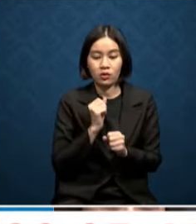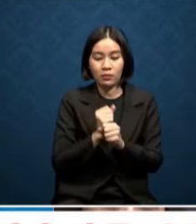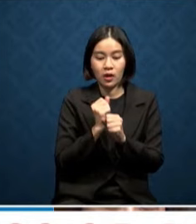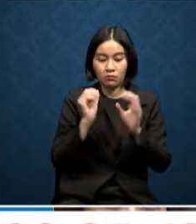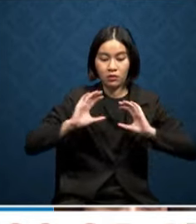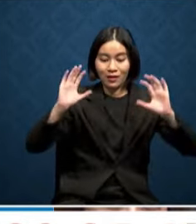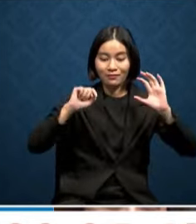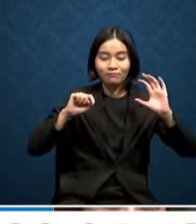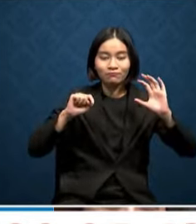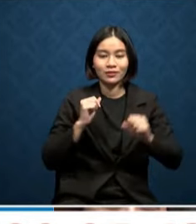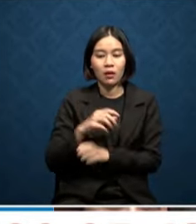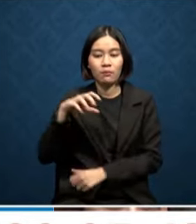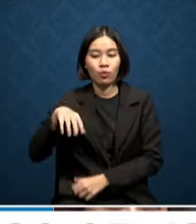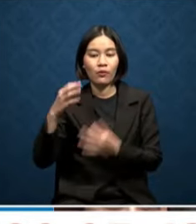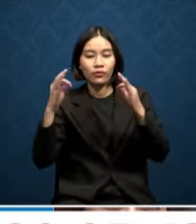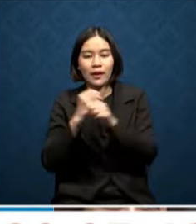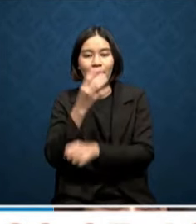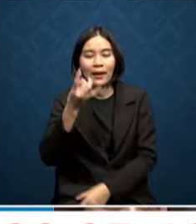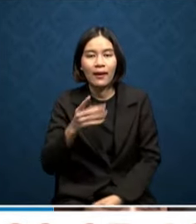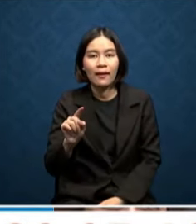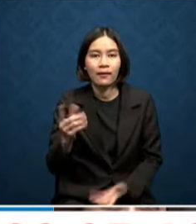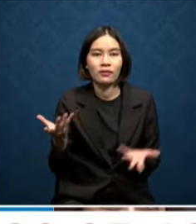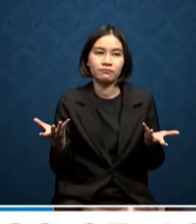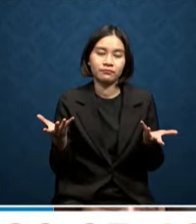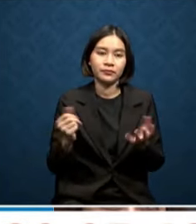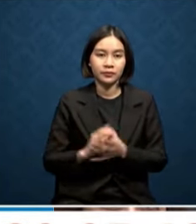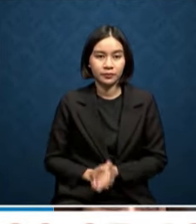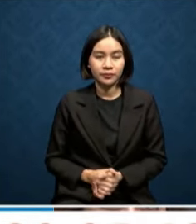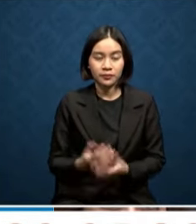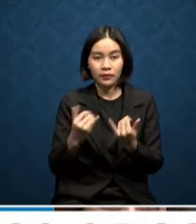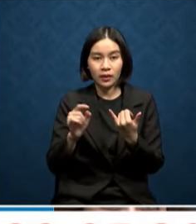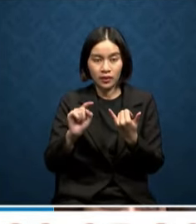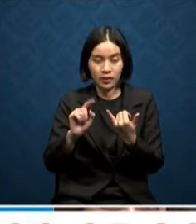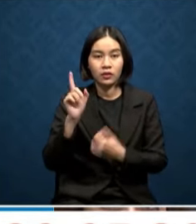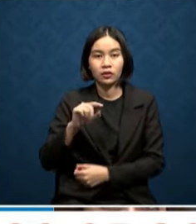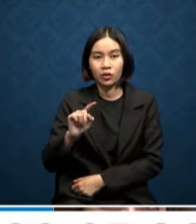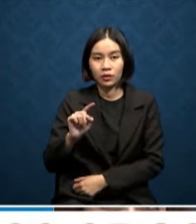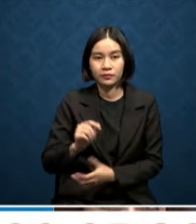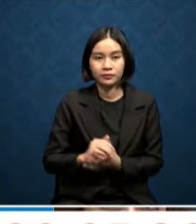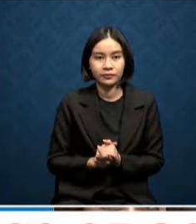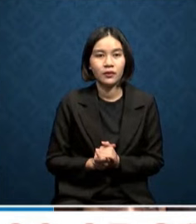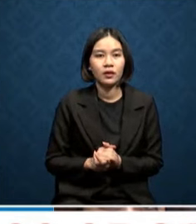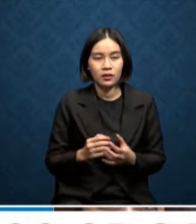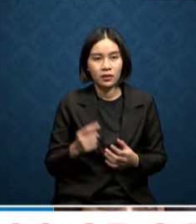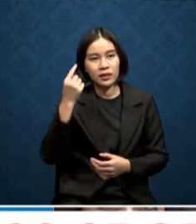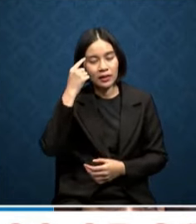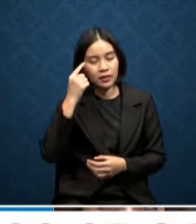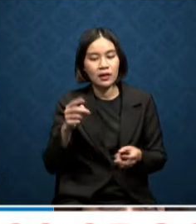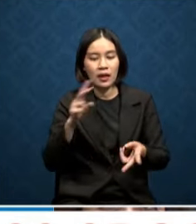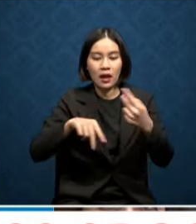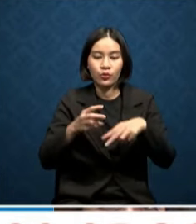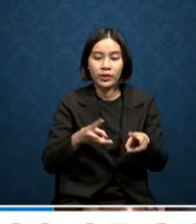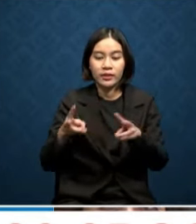รัฐองค์กรอิสระทำอะไรนะคะตรงนี้เราก็คงจะต้องมาหาวิธี